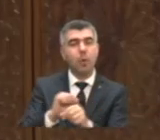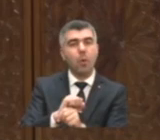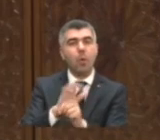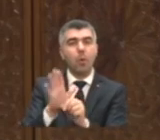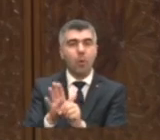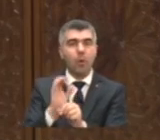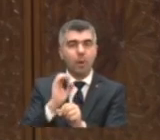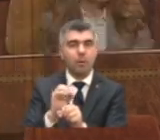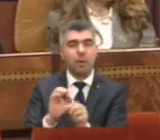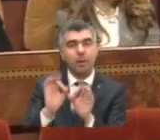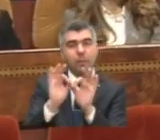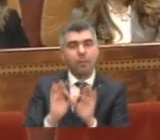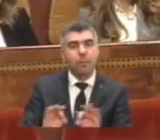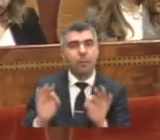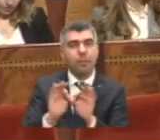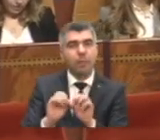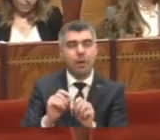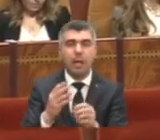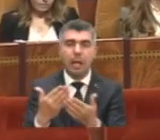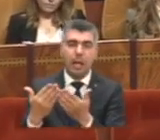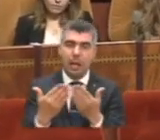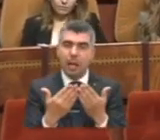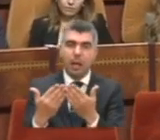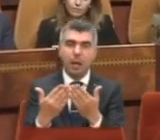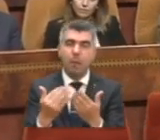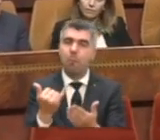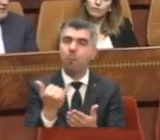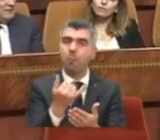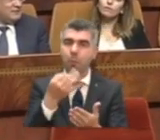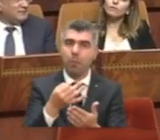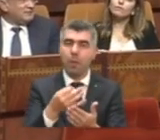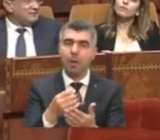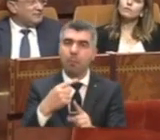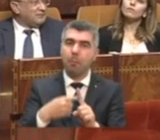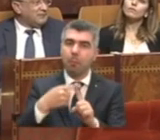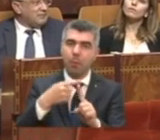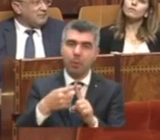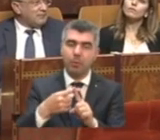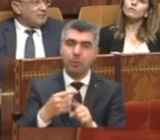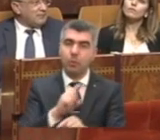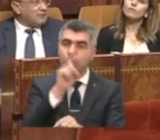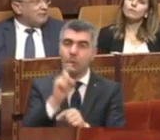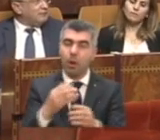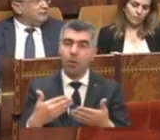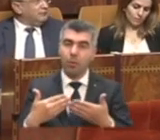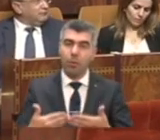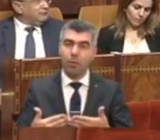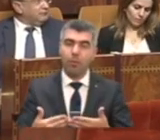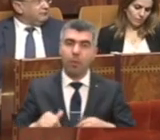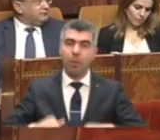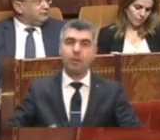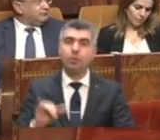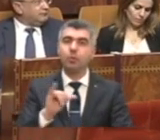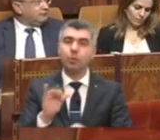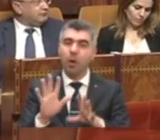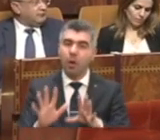حاجة إنسانية إلى القراءة أكثر، بناء عليه نسائلكم السيد الوزير المحترم عن حصيلة